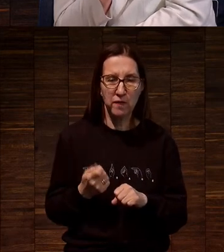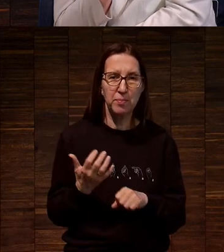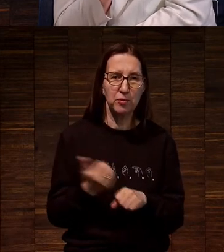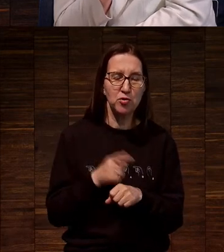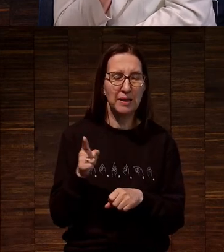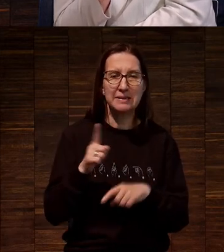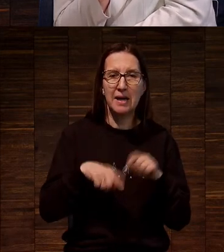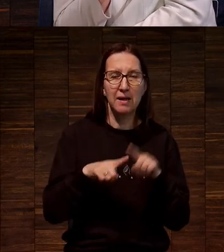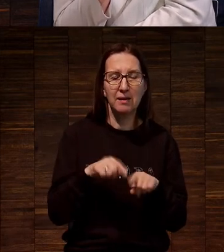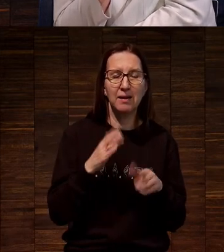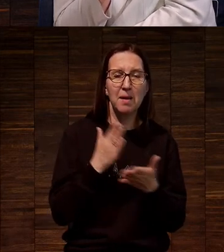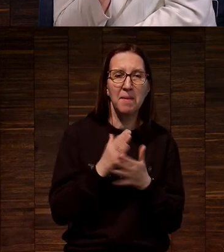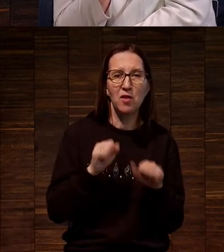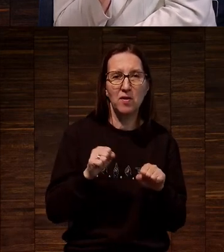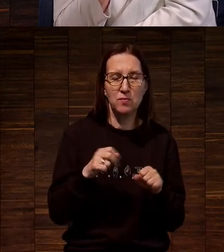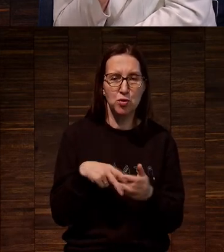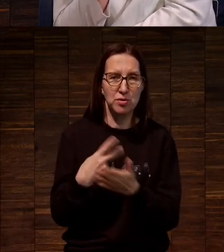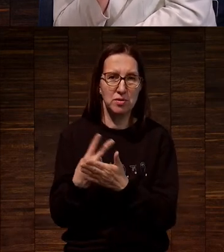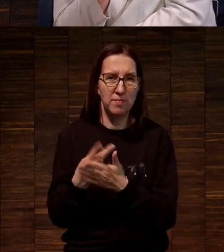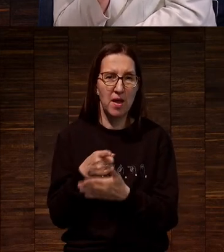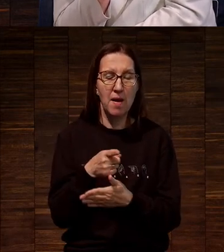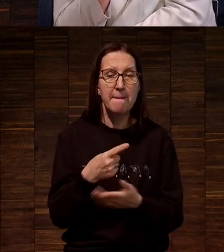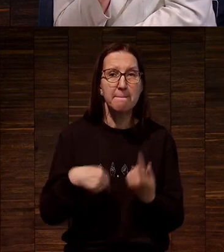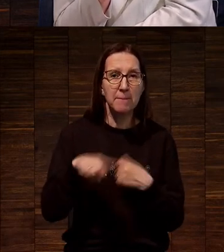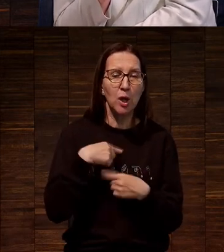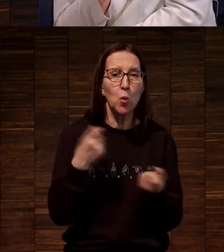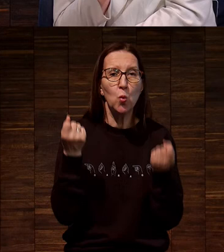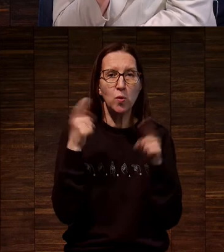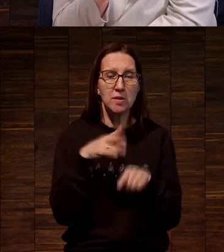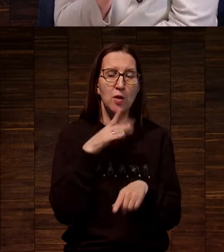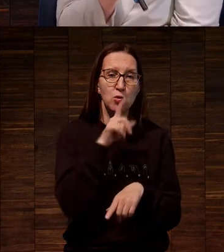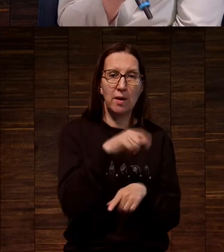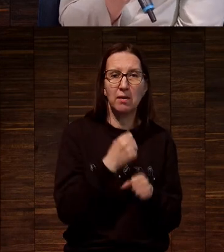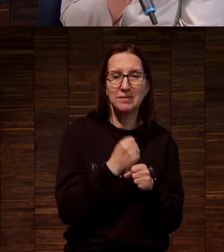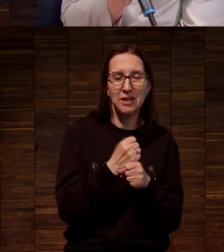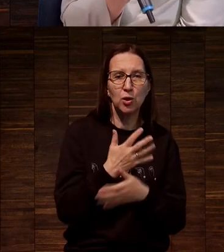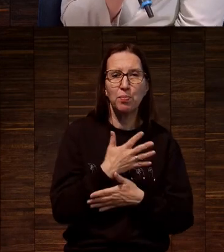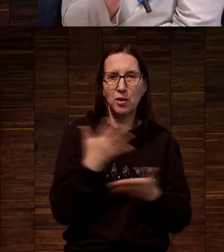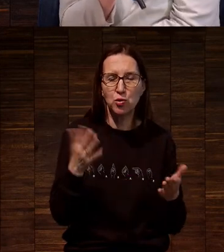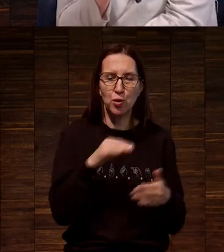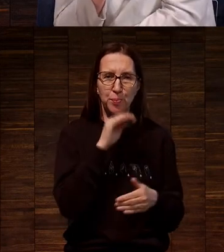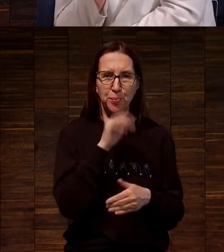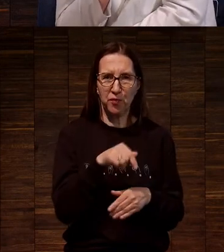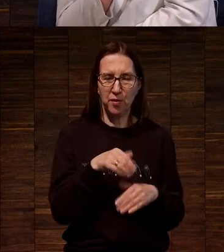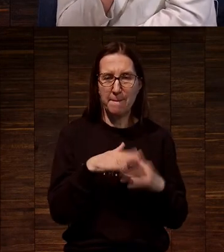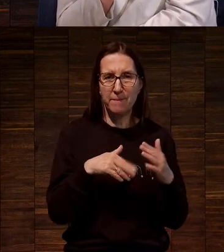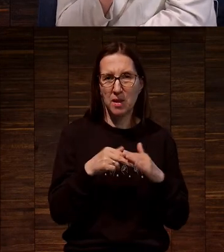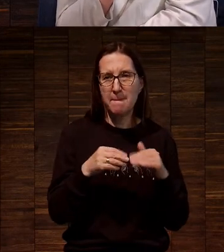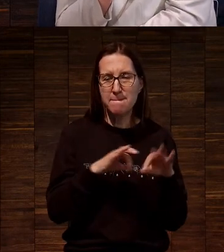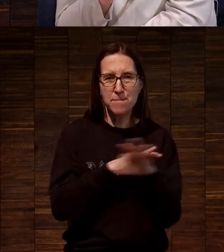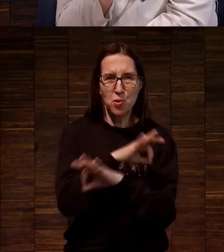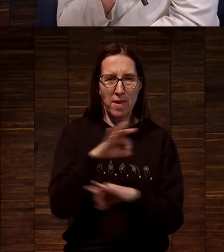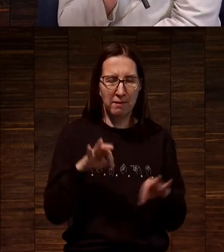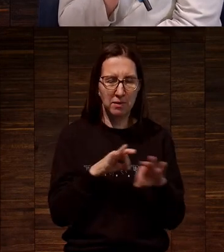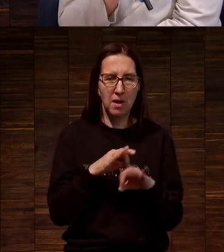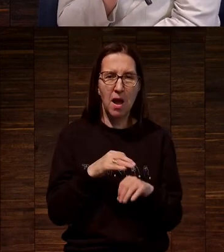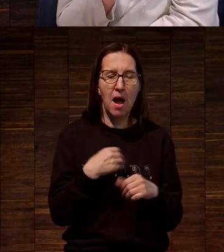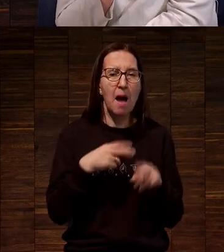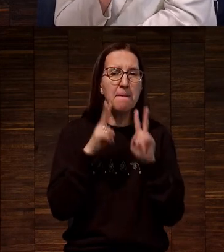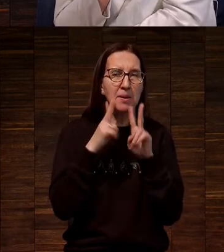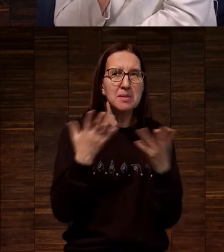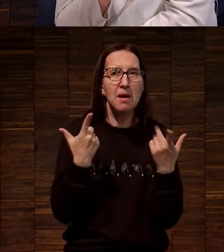ее представить. Саша, мы знали о том, что она готовит большой персональный проект, который еще неизвестно, в каком